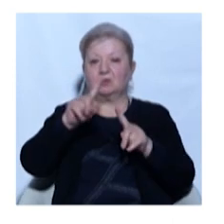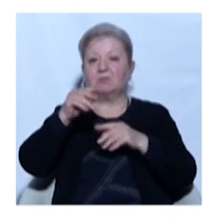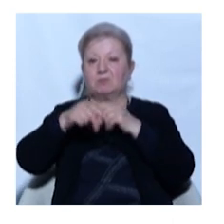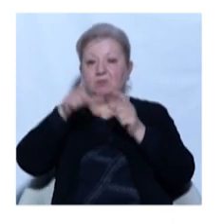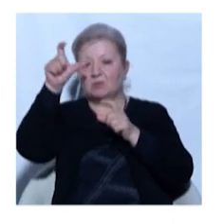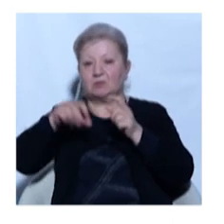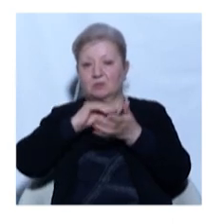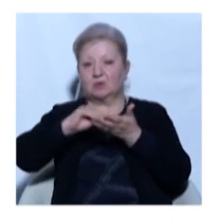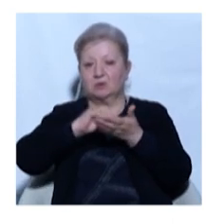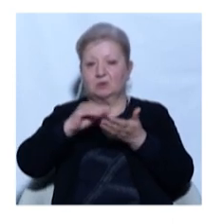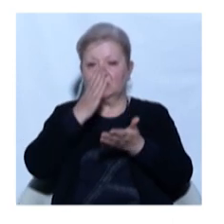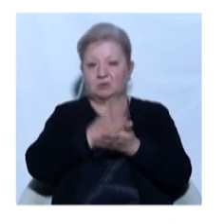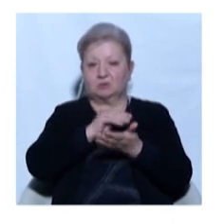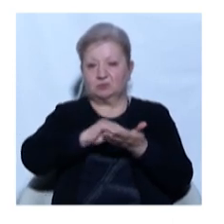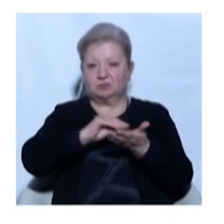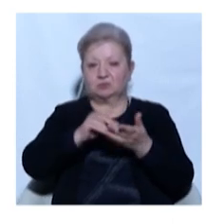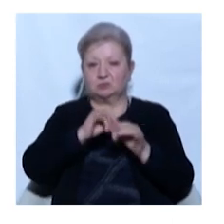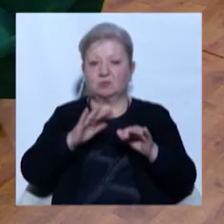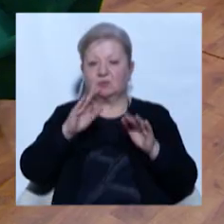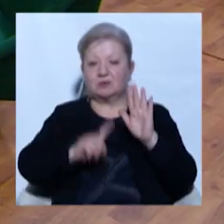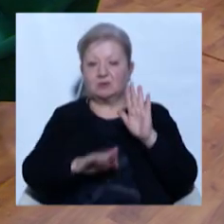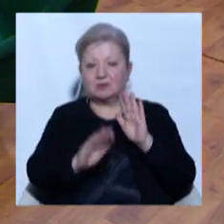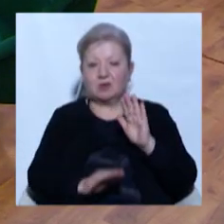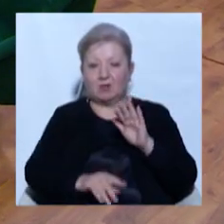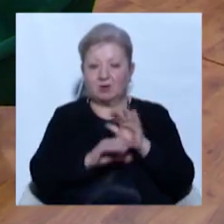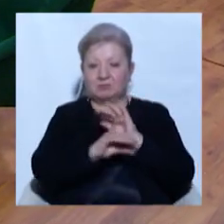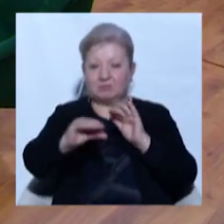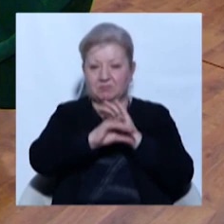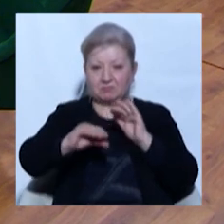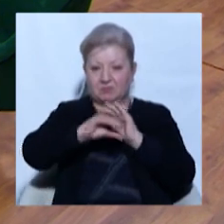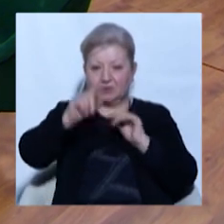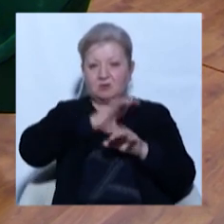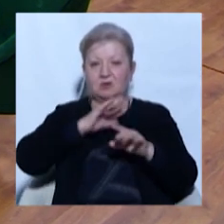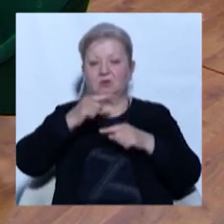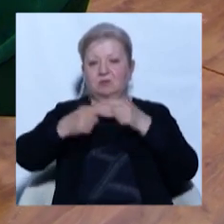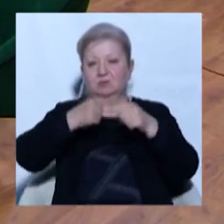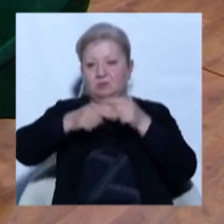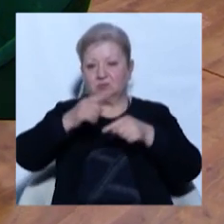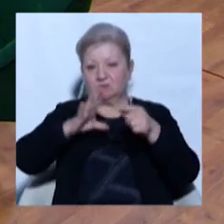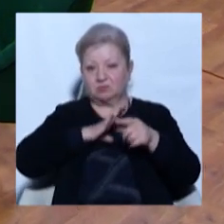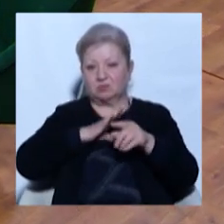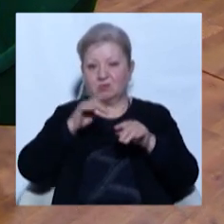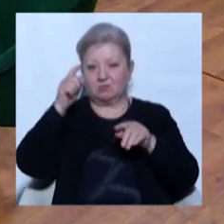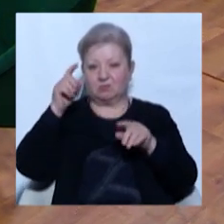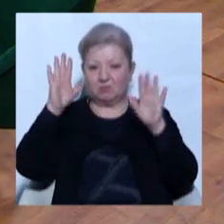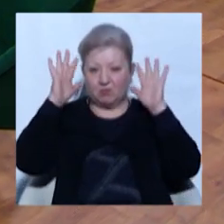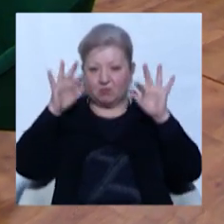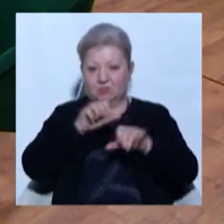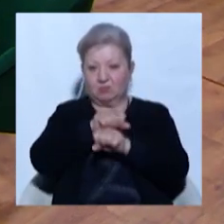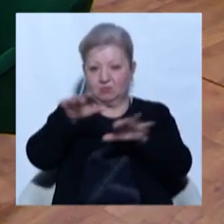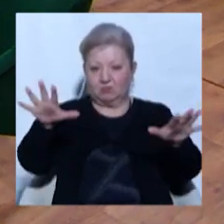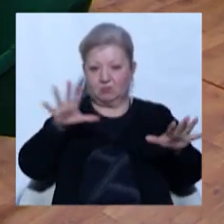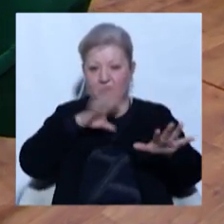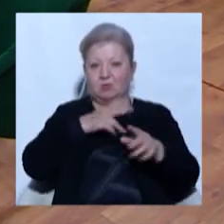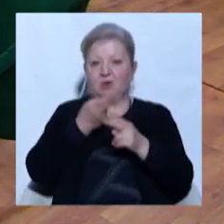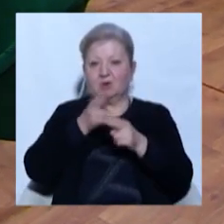მრავალი წვლილი ერიდან, ანუ დაბალი ფენებიდანო, უკვე გადასული იყო მაზდიანობაზე. მეფეს ბუნებრივია ეს არ აწყობდა და არ აკმაყოფილებდა და